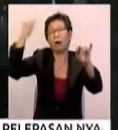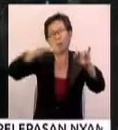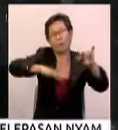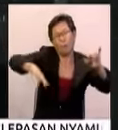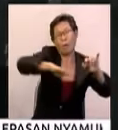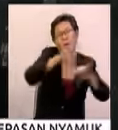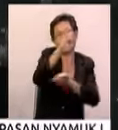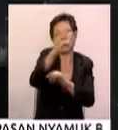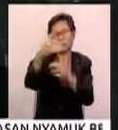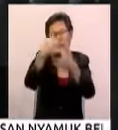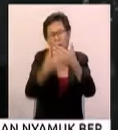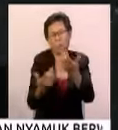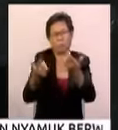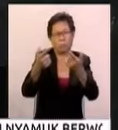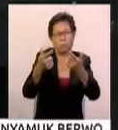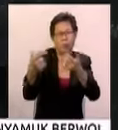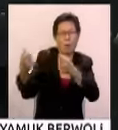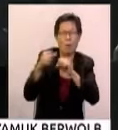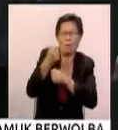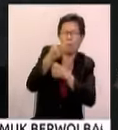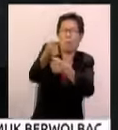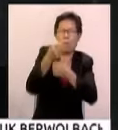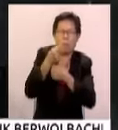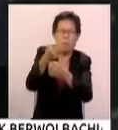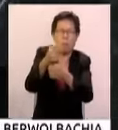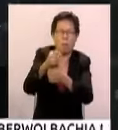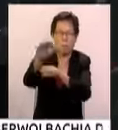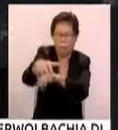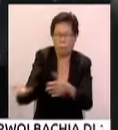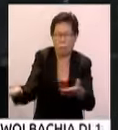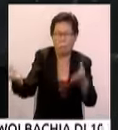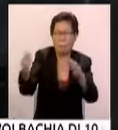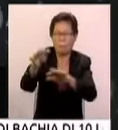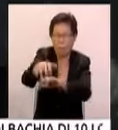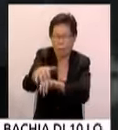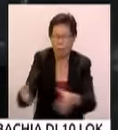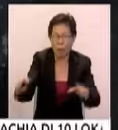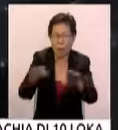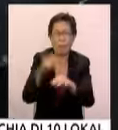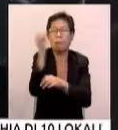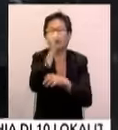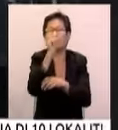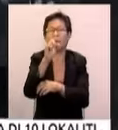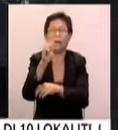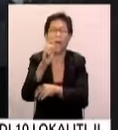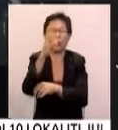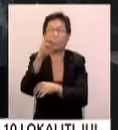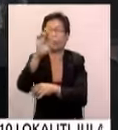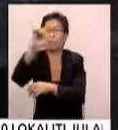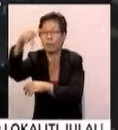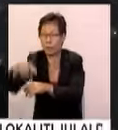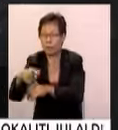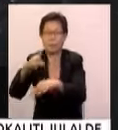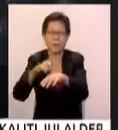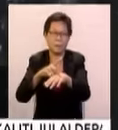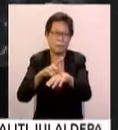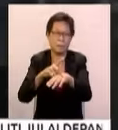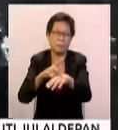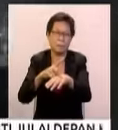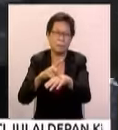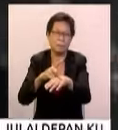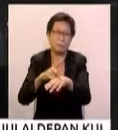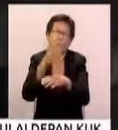Sekurang-kurangnya 6 cedera dalam insiden rempuhan pada upacara pengebumian penyanyi rap Nipsey Hussle di Los Angeles, Amerika Syarikat. Punca